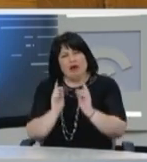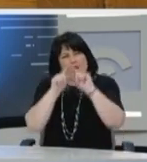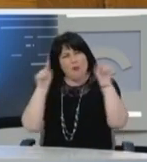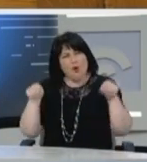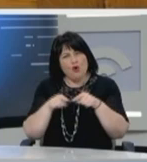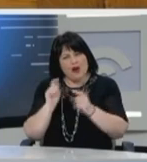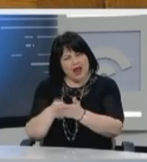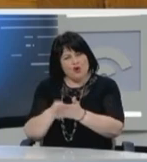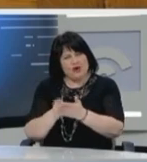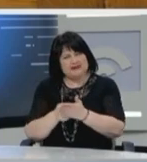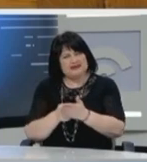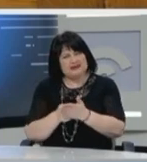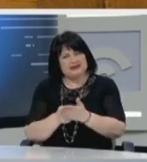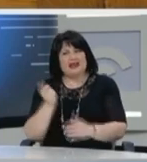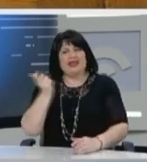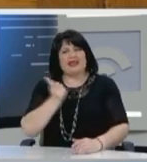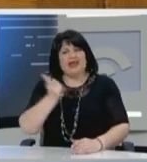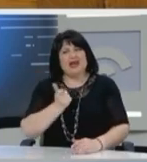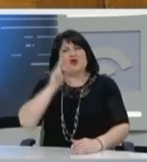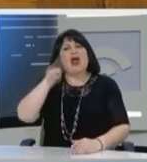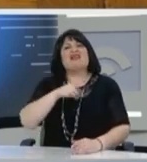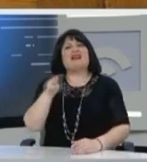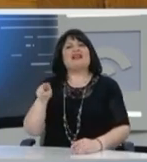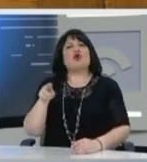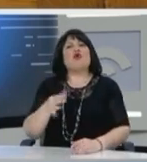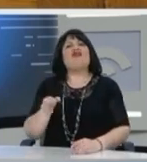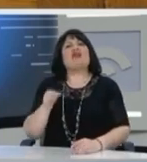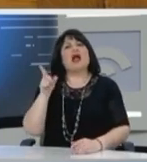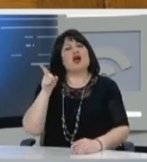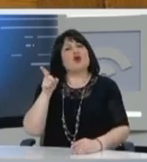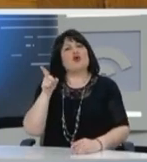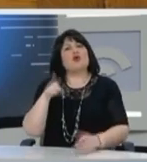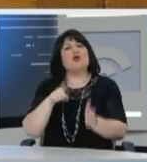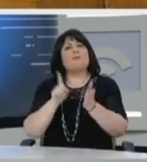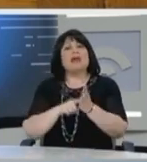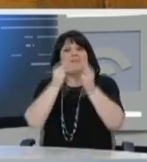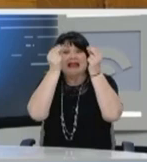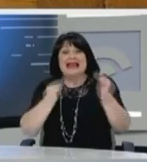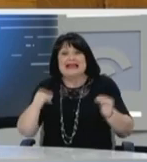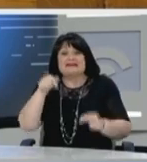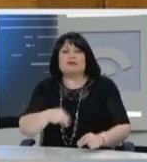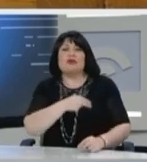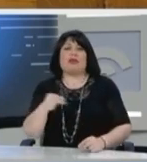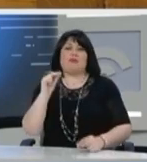τους έχοντας δάνειο σε ελβετικό φράγκο, πρέπει να το λύσει η Βουλή.